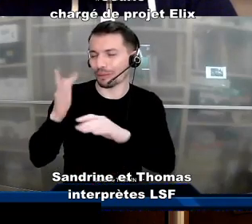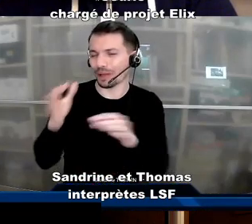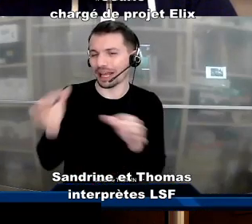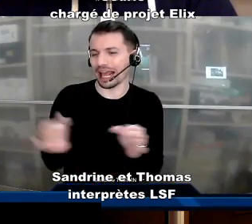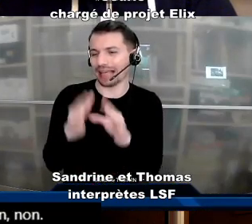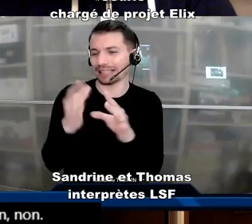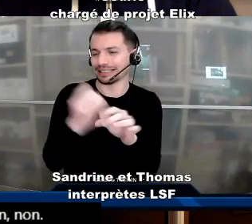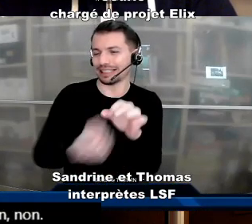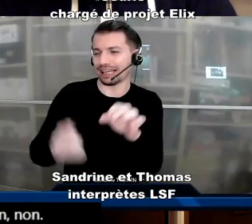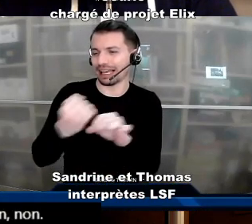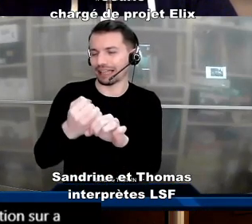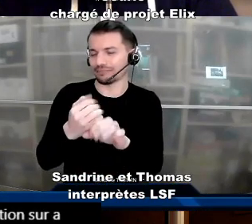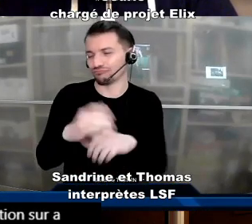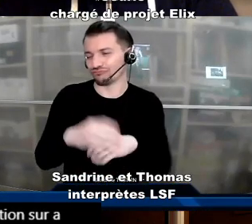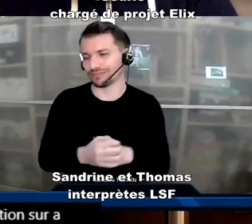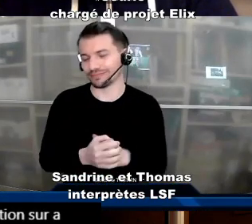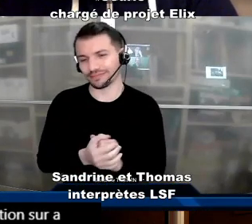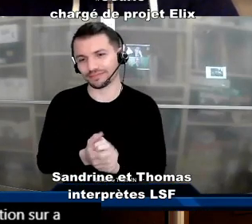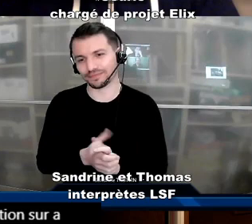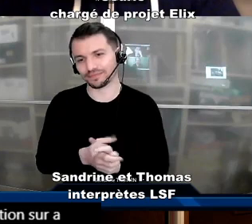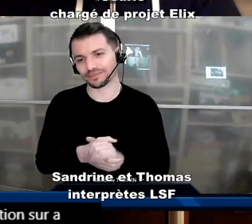existe.